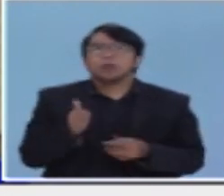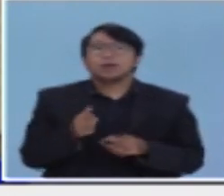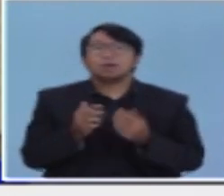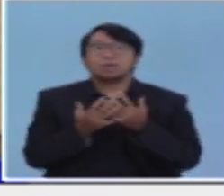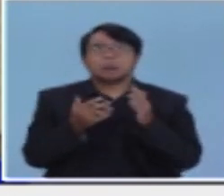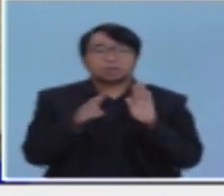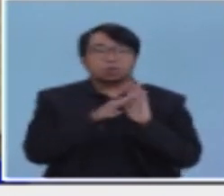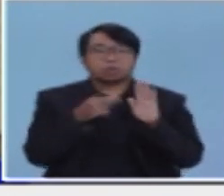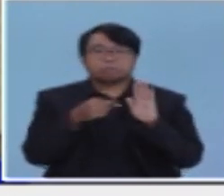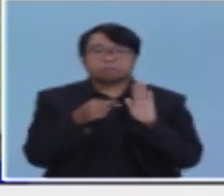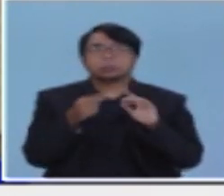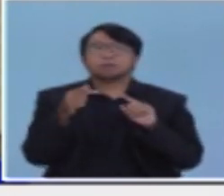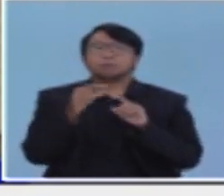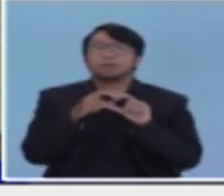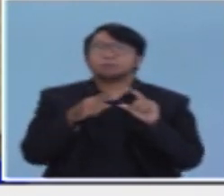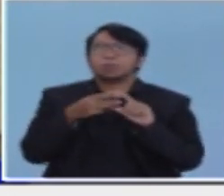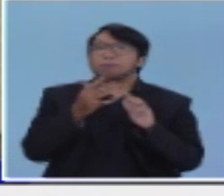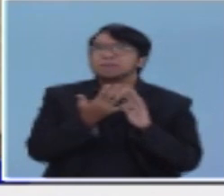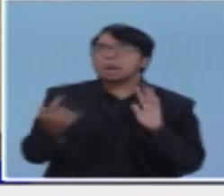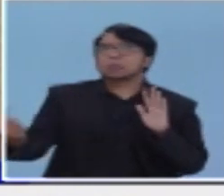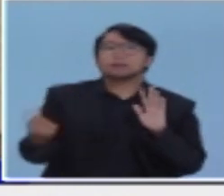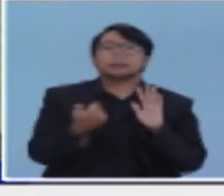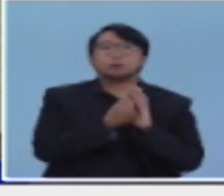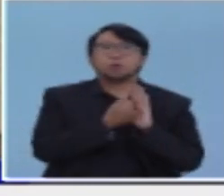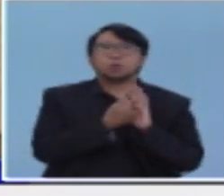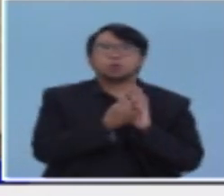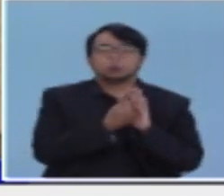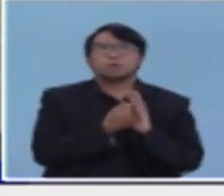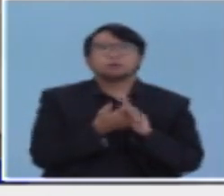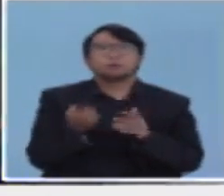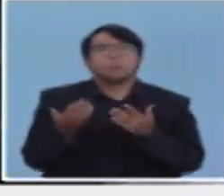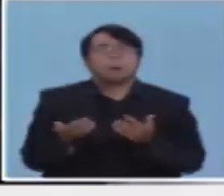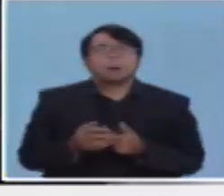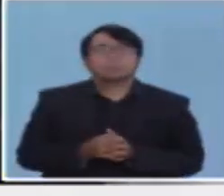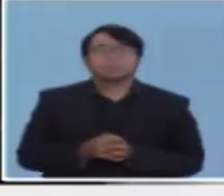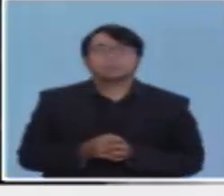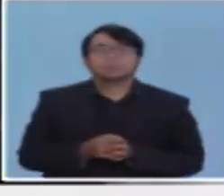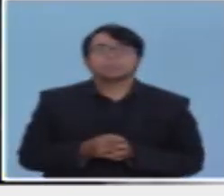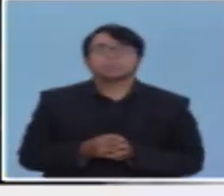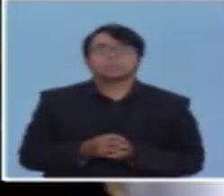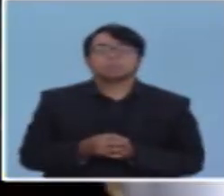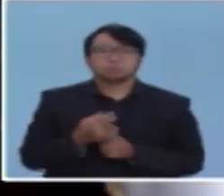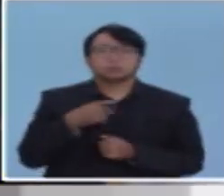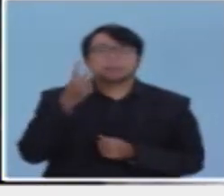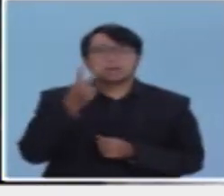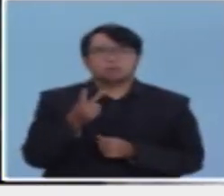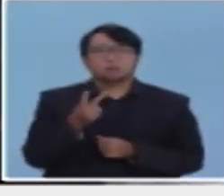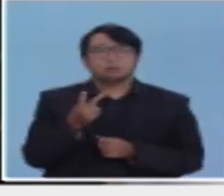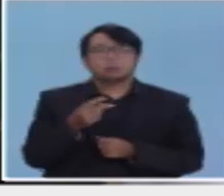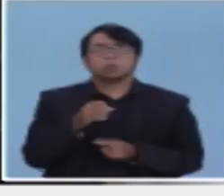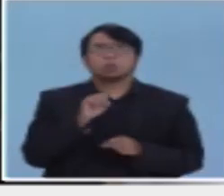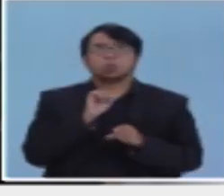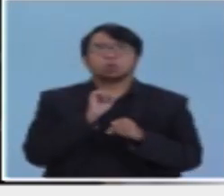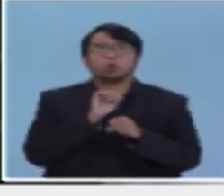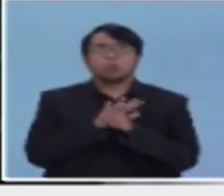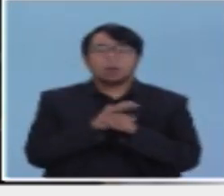PSBB berjalan lebih tertib? Kalau dilihat dari peta sebaran COVID-19 di Kota Bogor, evaluasi